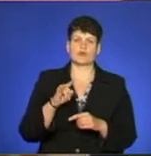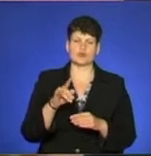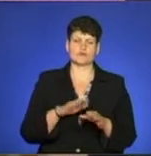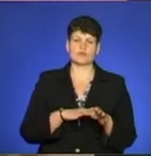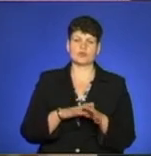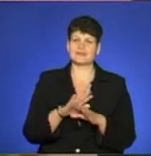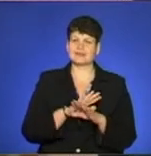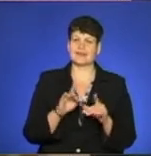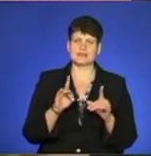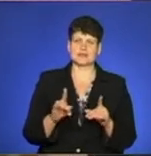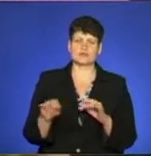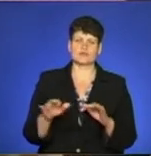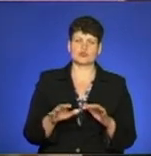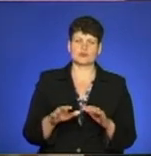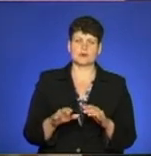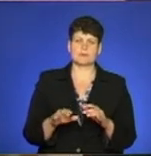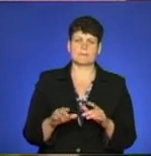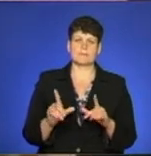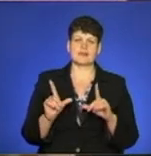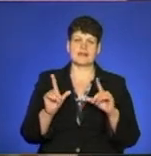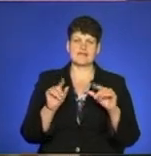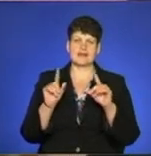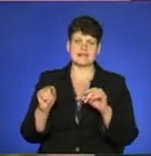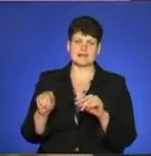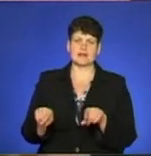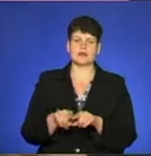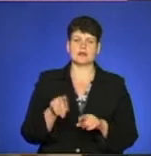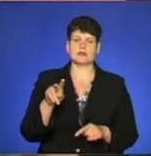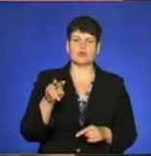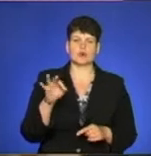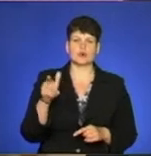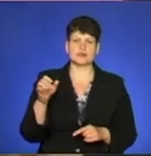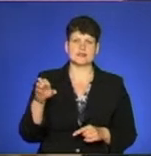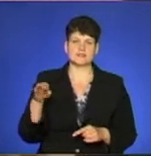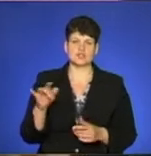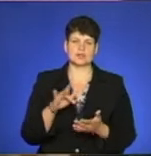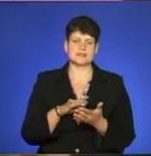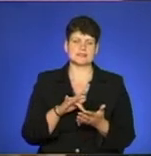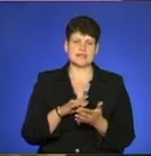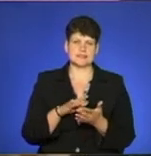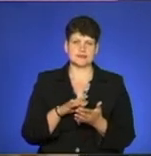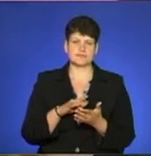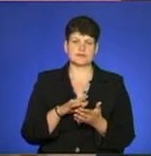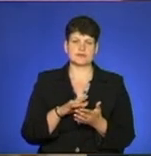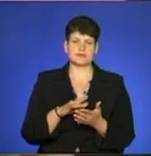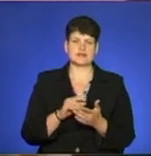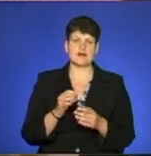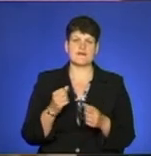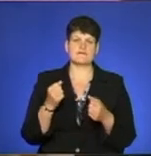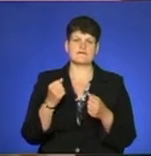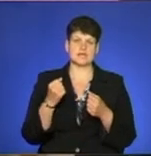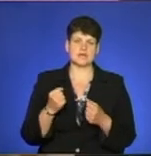не тільки функцію пасажирських перевезень, а й логістичних центрів з метою